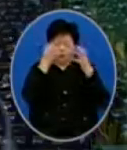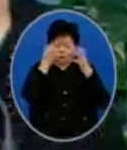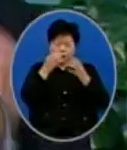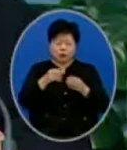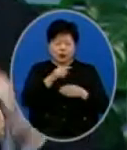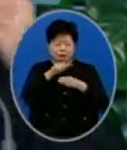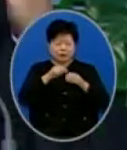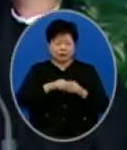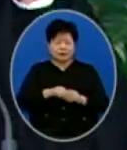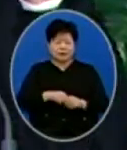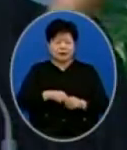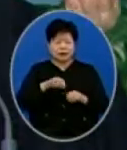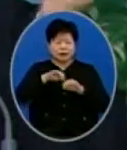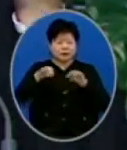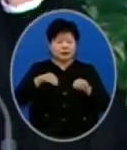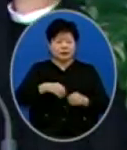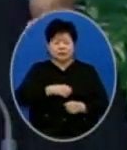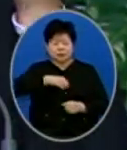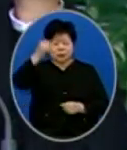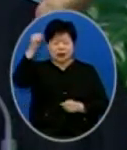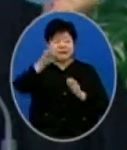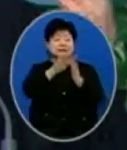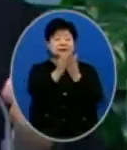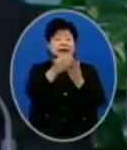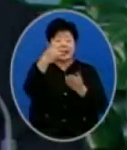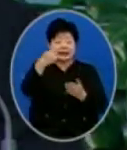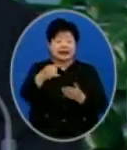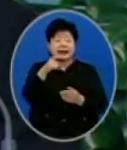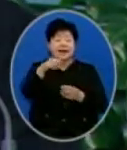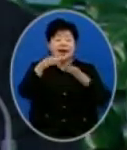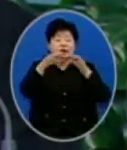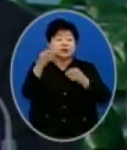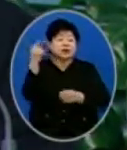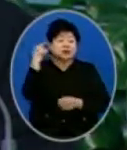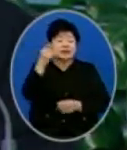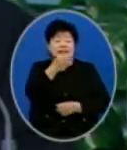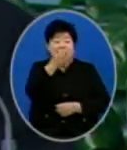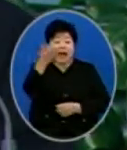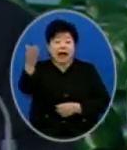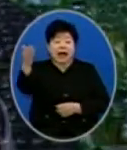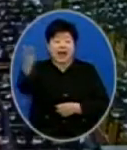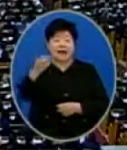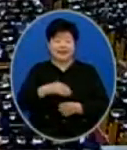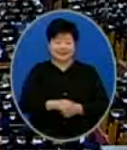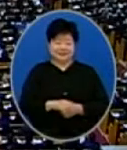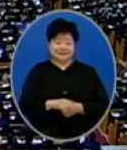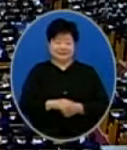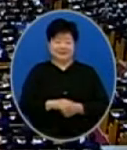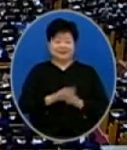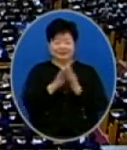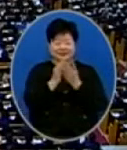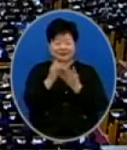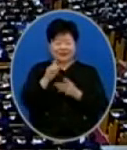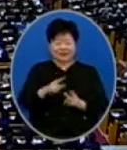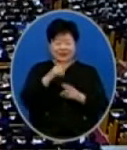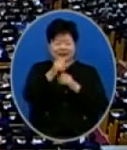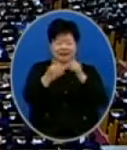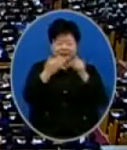고난의 터널을 통과해서 나온 그 책이 따라 내 음성이 들리니라고 한 책인데 그 책에서 이런 고백을 했습니다 어느